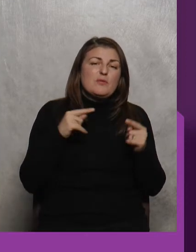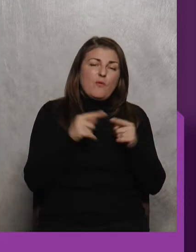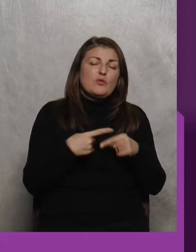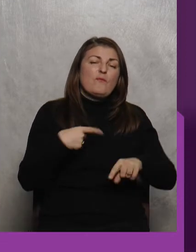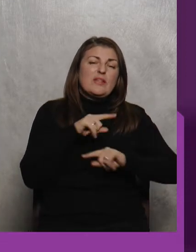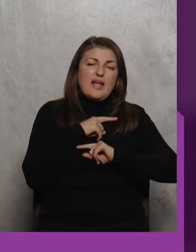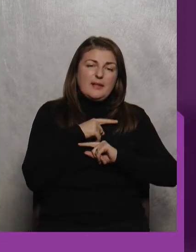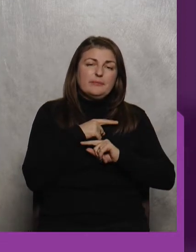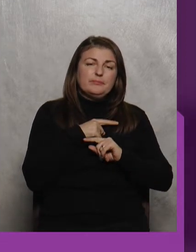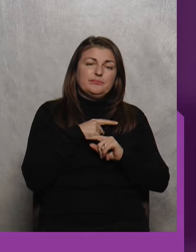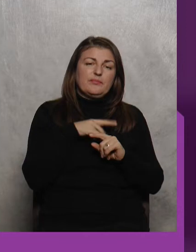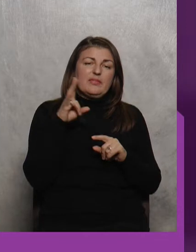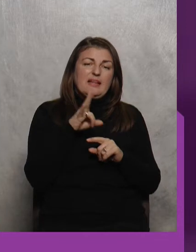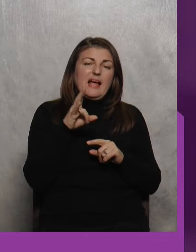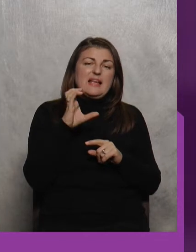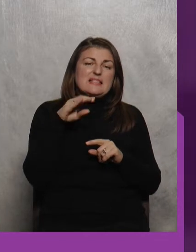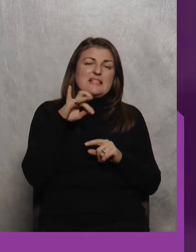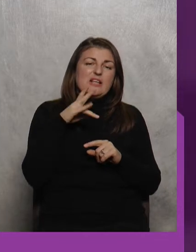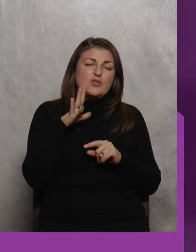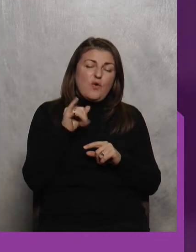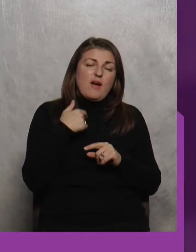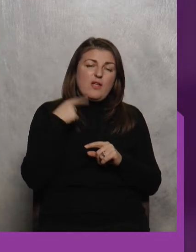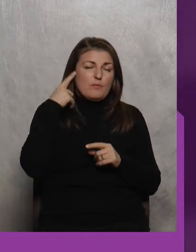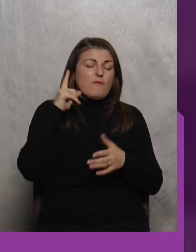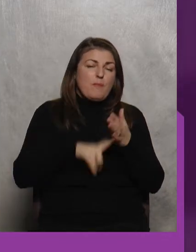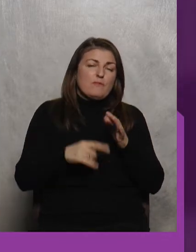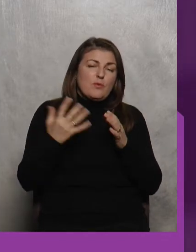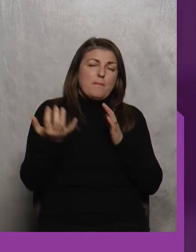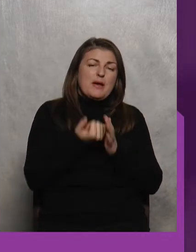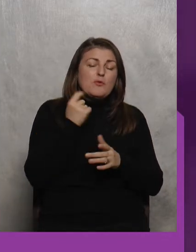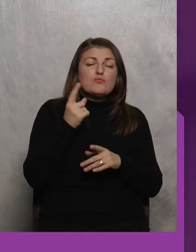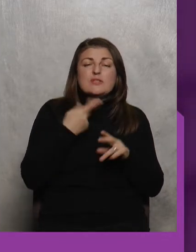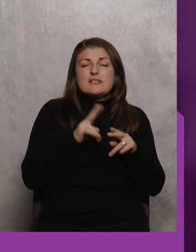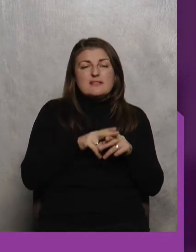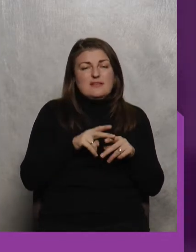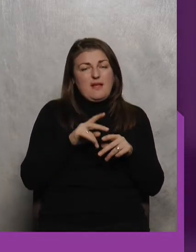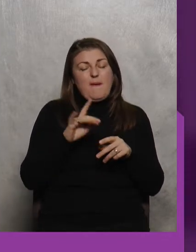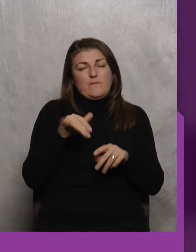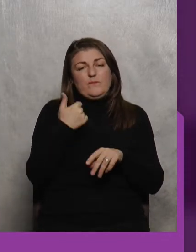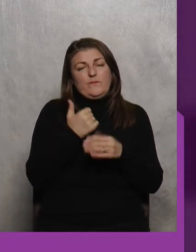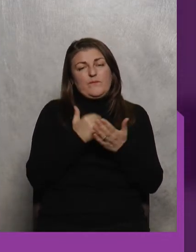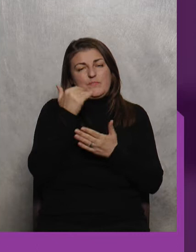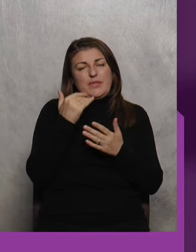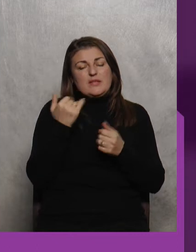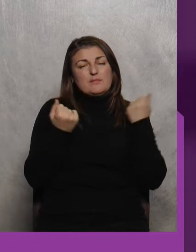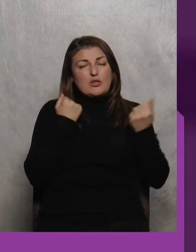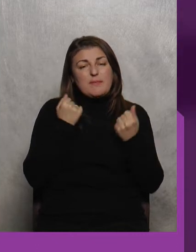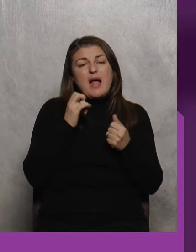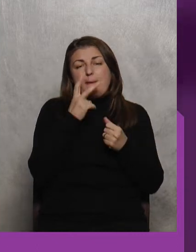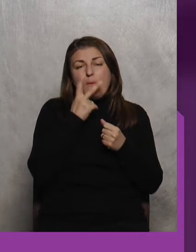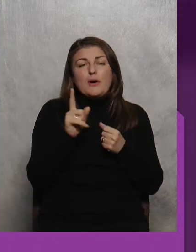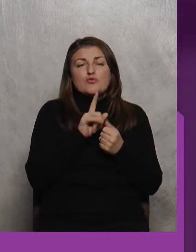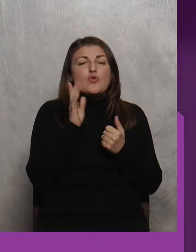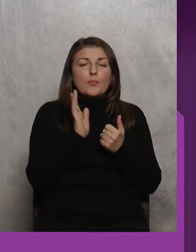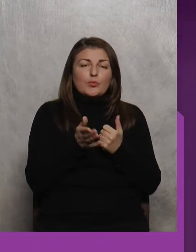фінал Наталія Стрільцова, я думаю, впевнено переможе, тому що це провідна спортсменка. Але побачимо,